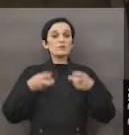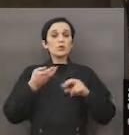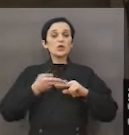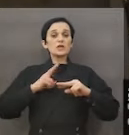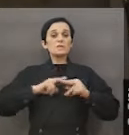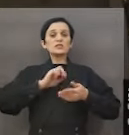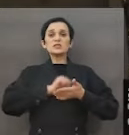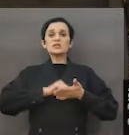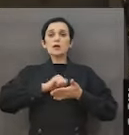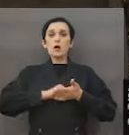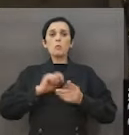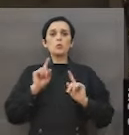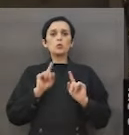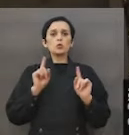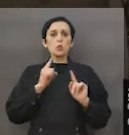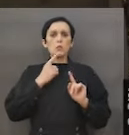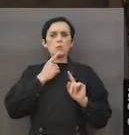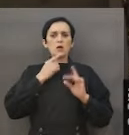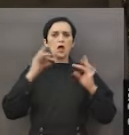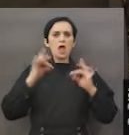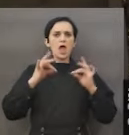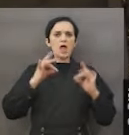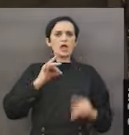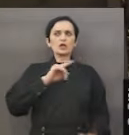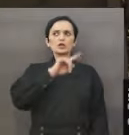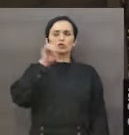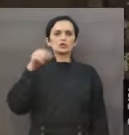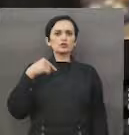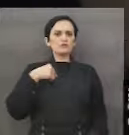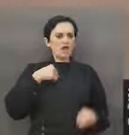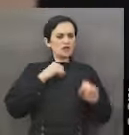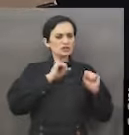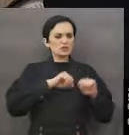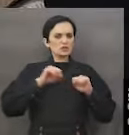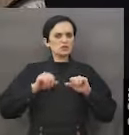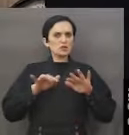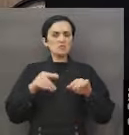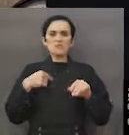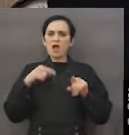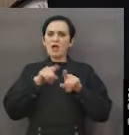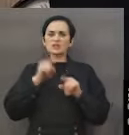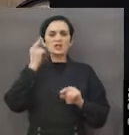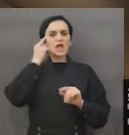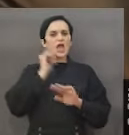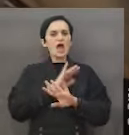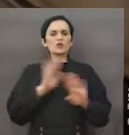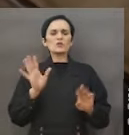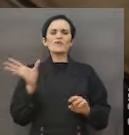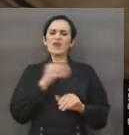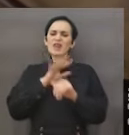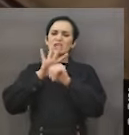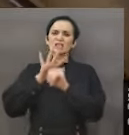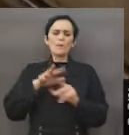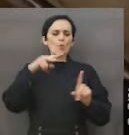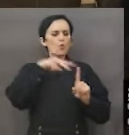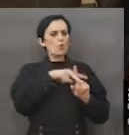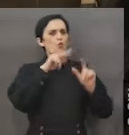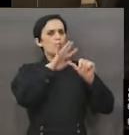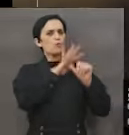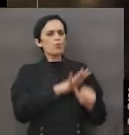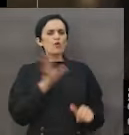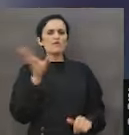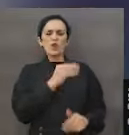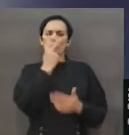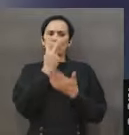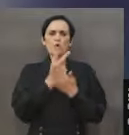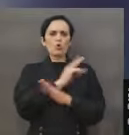ვიბლოკებით იმის გამო, რომ რატომღაც ეჭვიეპარებათ ჩვენ შესაძლებლობებში. მე ასე არ ფიქრობ, ყველანაირი დამცირების, ბულინგის და